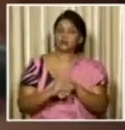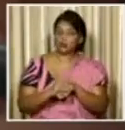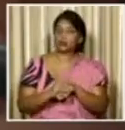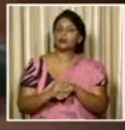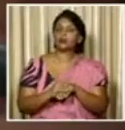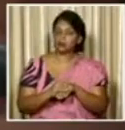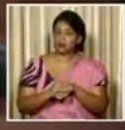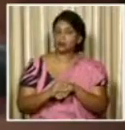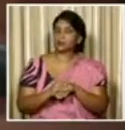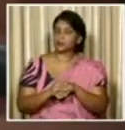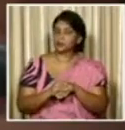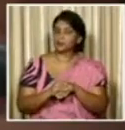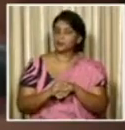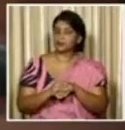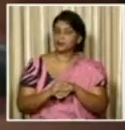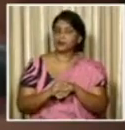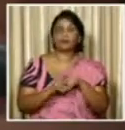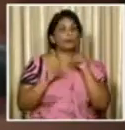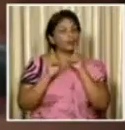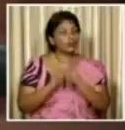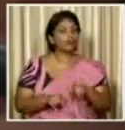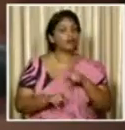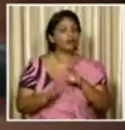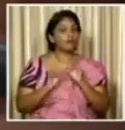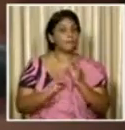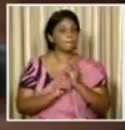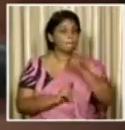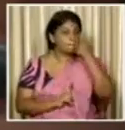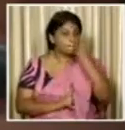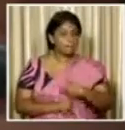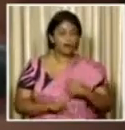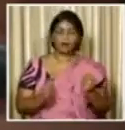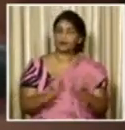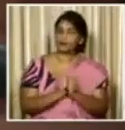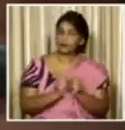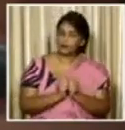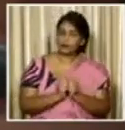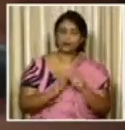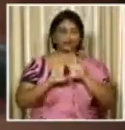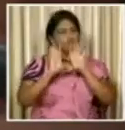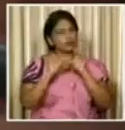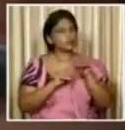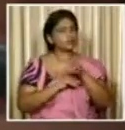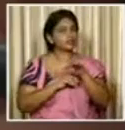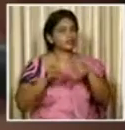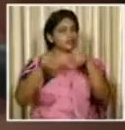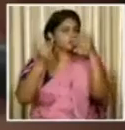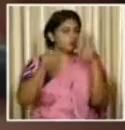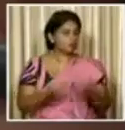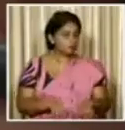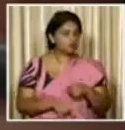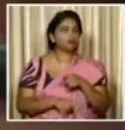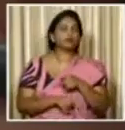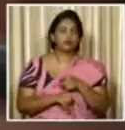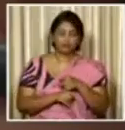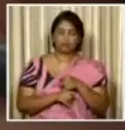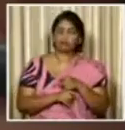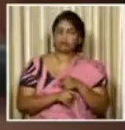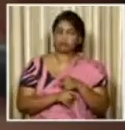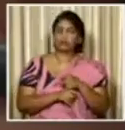vyavasthadayaka sabhave sabhapatiwara. Insa oge paudgalika charyawanu. Poduwe samaje bindawetima